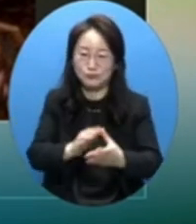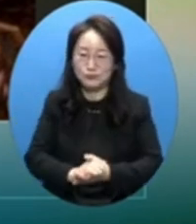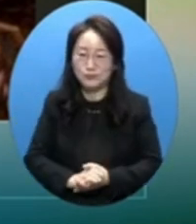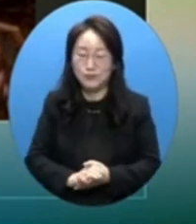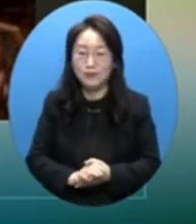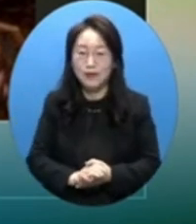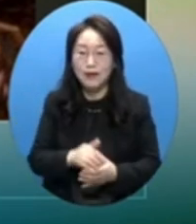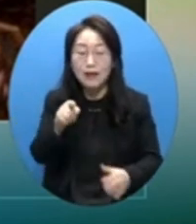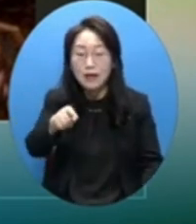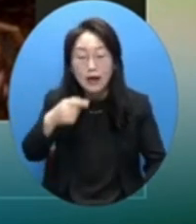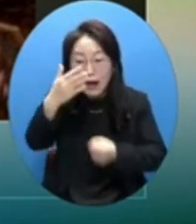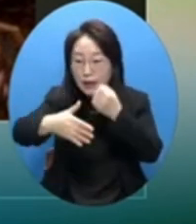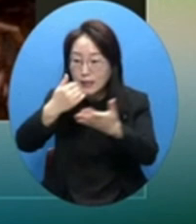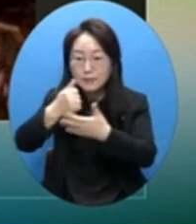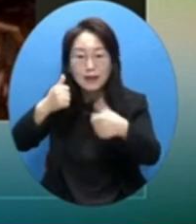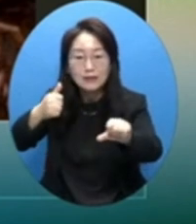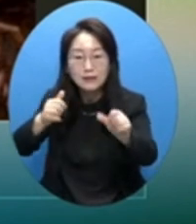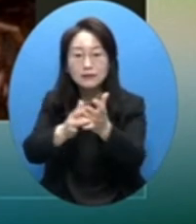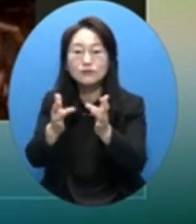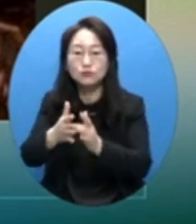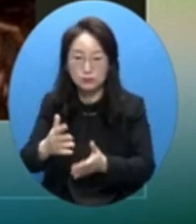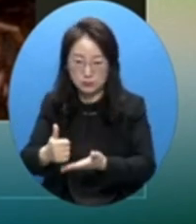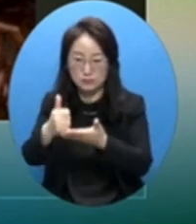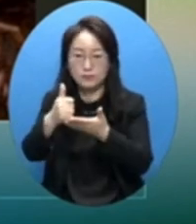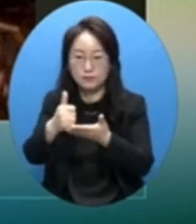하나님의 아들이신 예수님께서